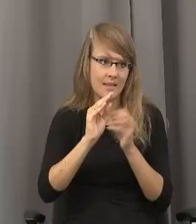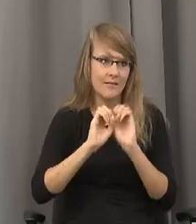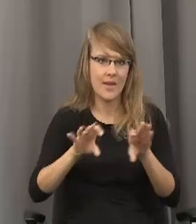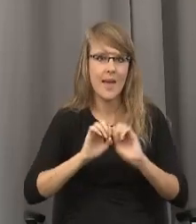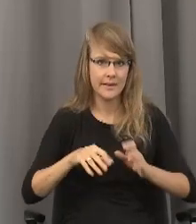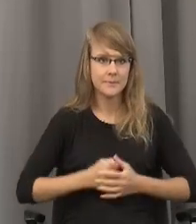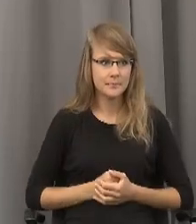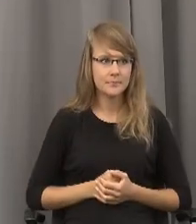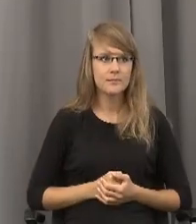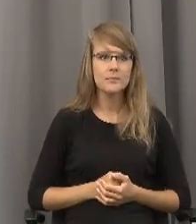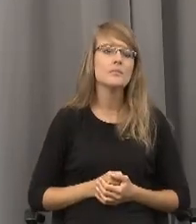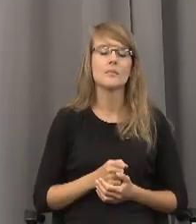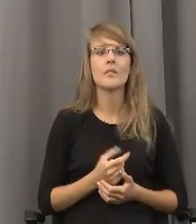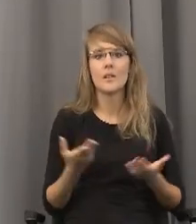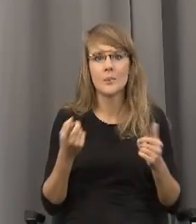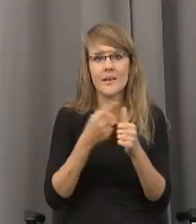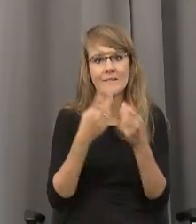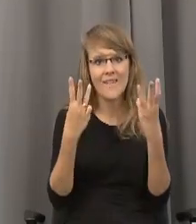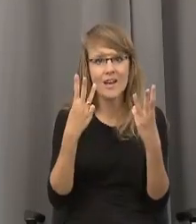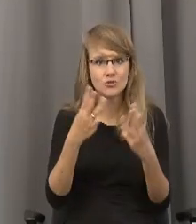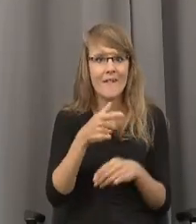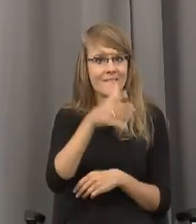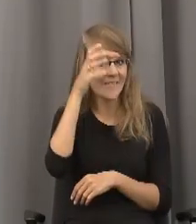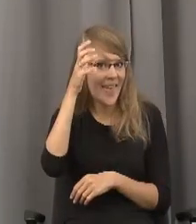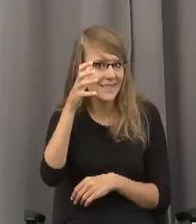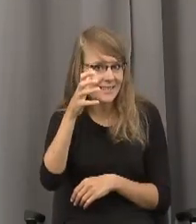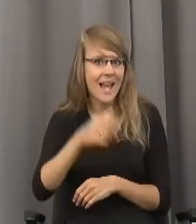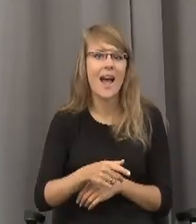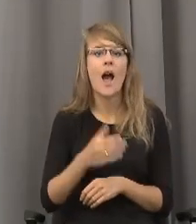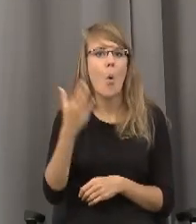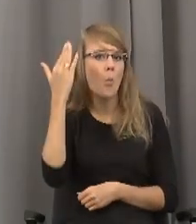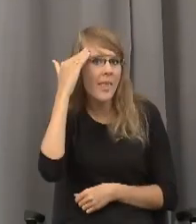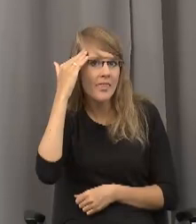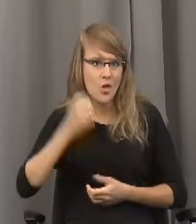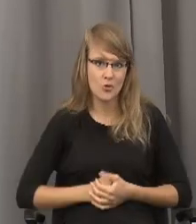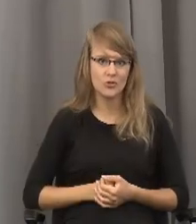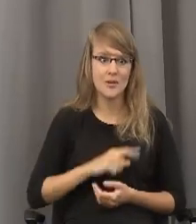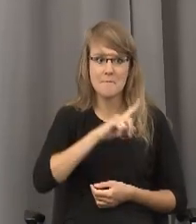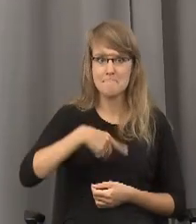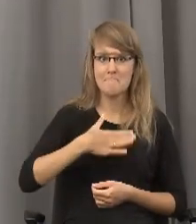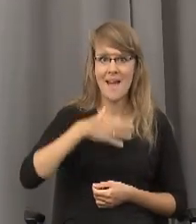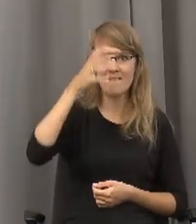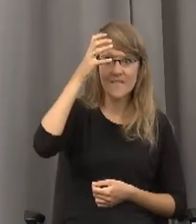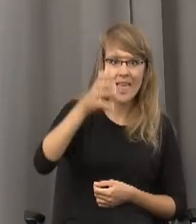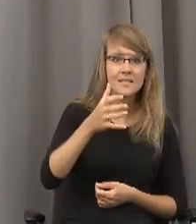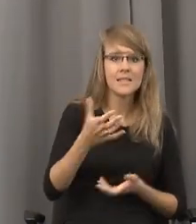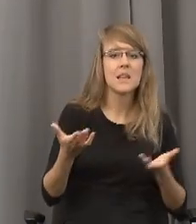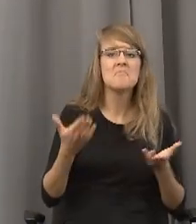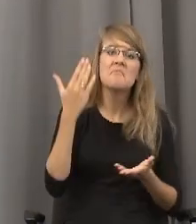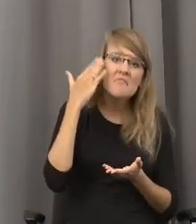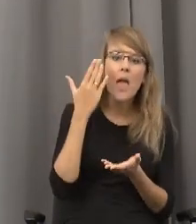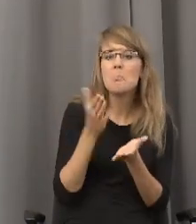Więc przede wszystkim wiedza i umiejętności. Dajemy wiedzę o tym, jakie są potrzeby